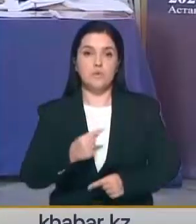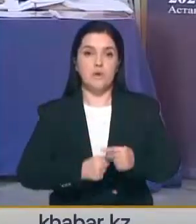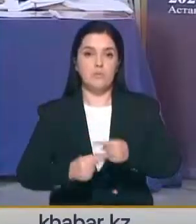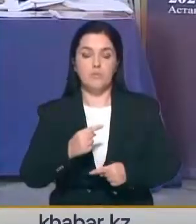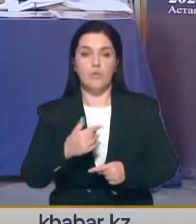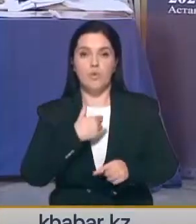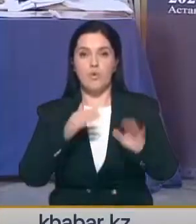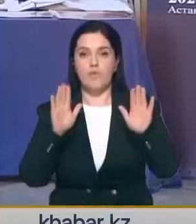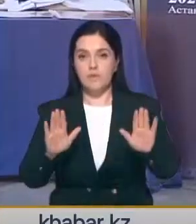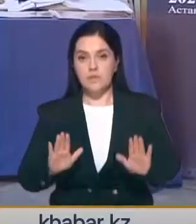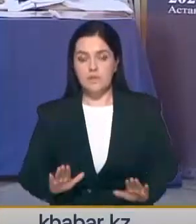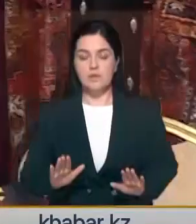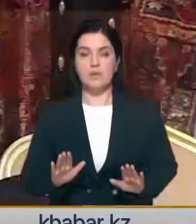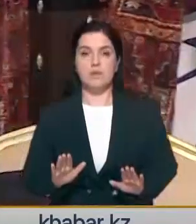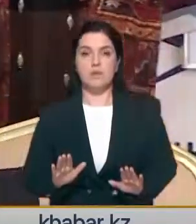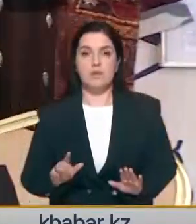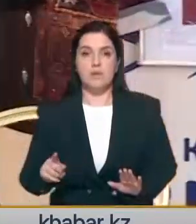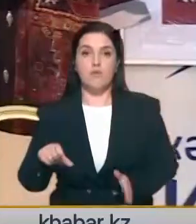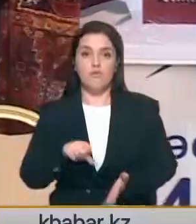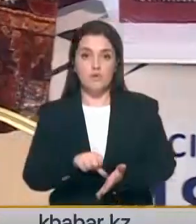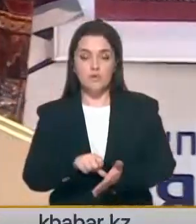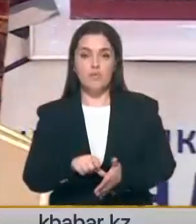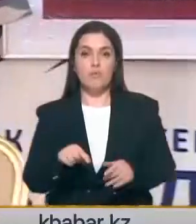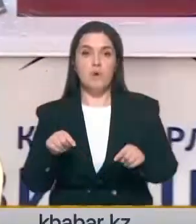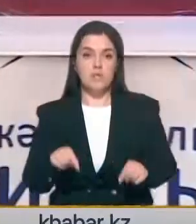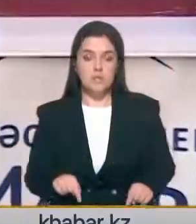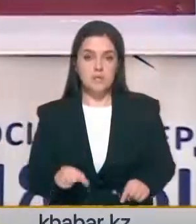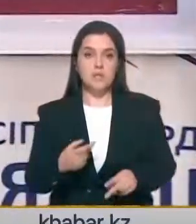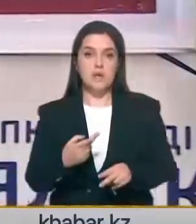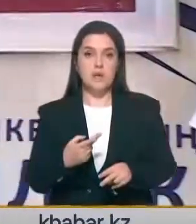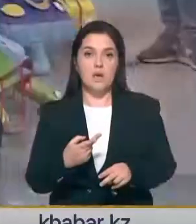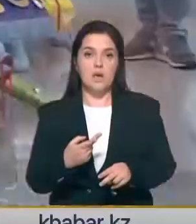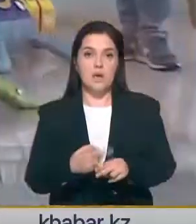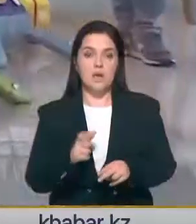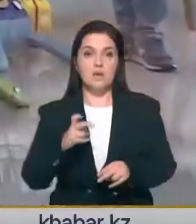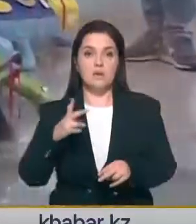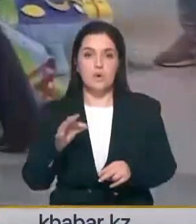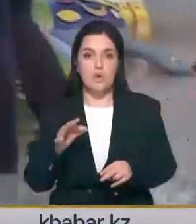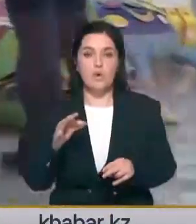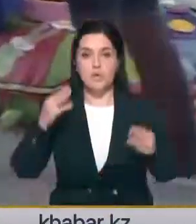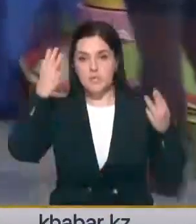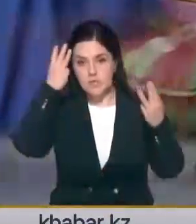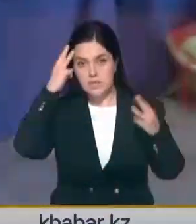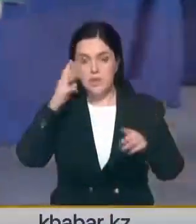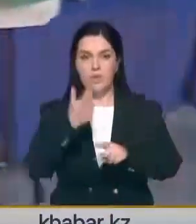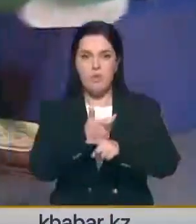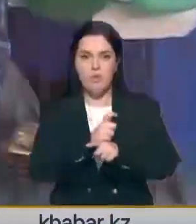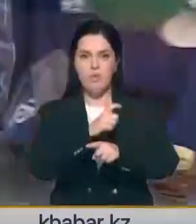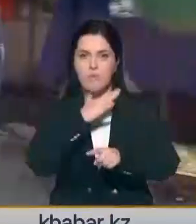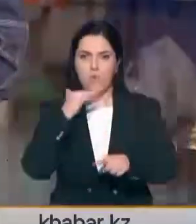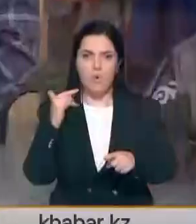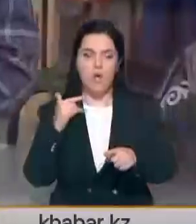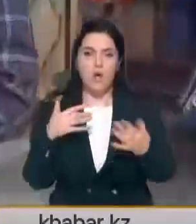на выставке-ярмарке. Многие товары раскупали здесь же. Особым спросом пользовалась продукция в этностиле. На выставке представлено очень много ручной